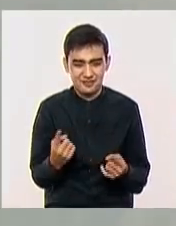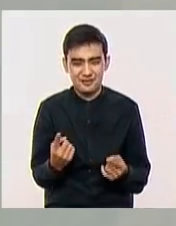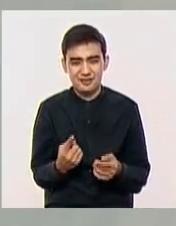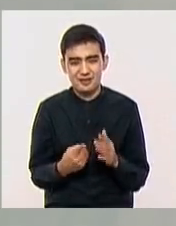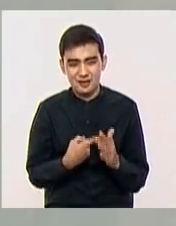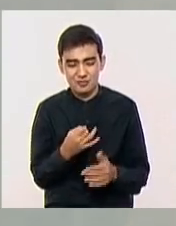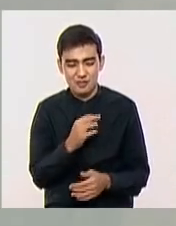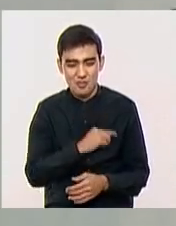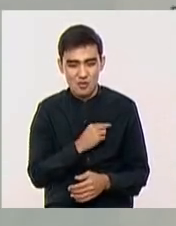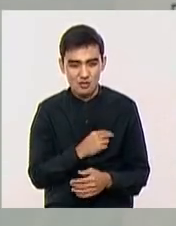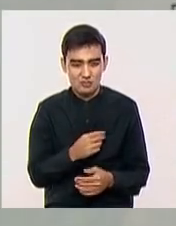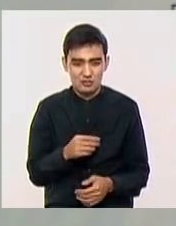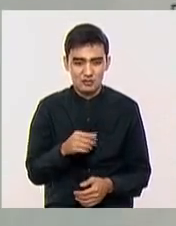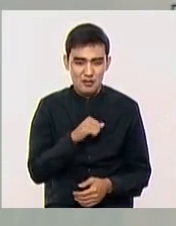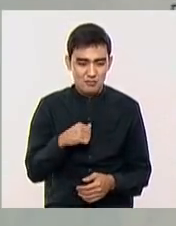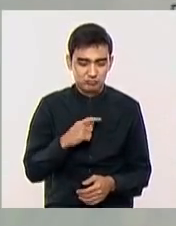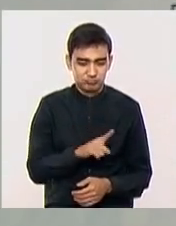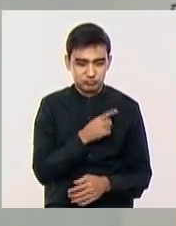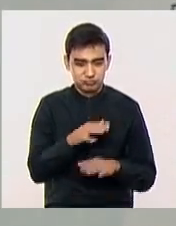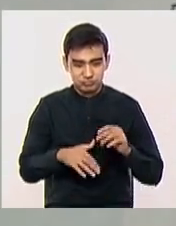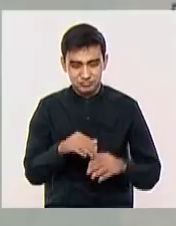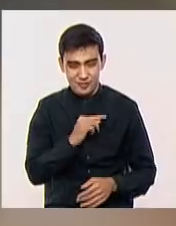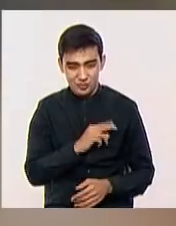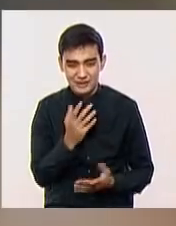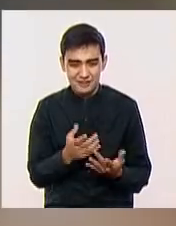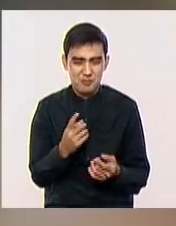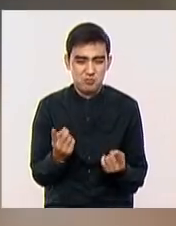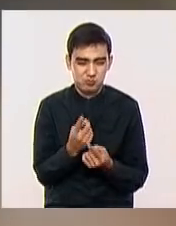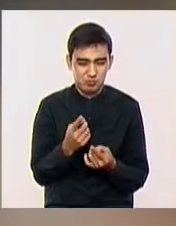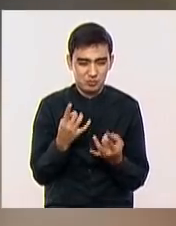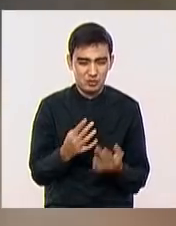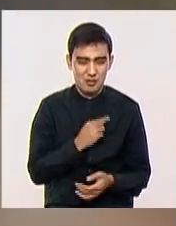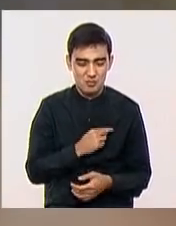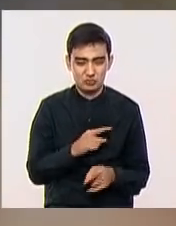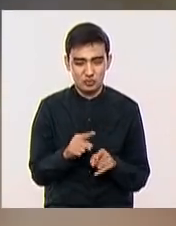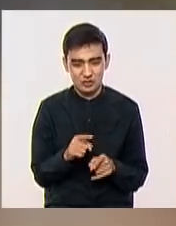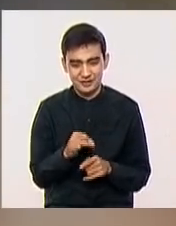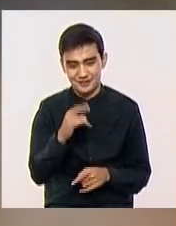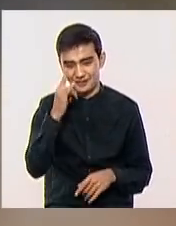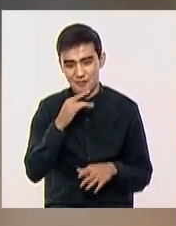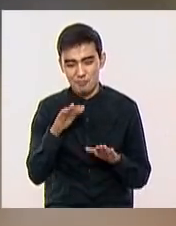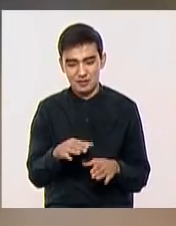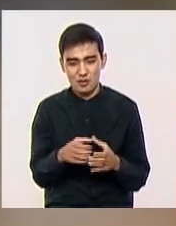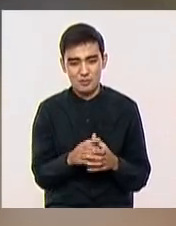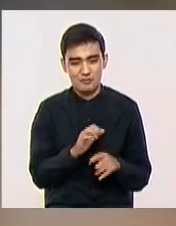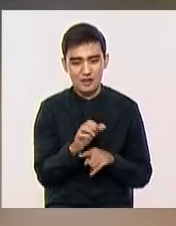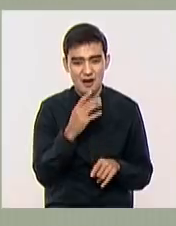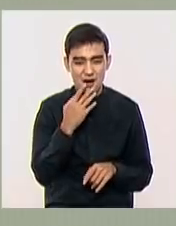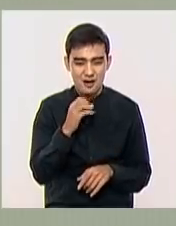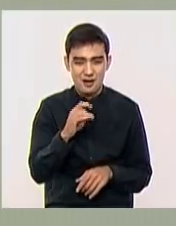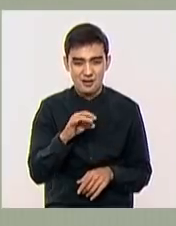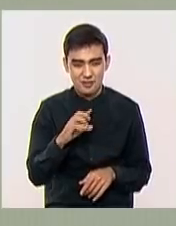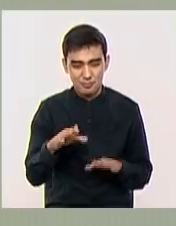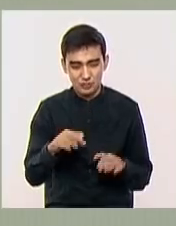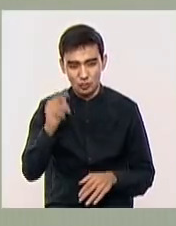Требуются высококвалифицированные специалисты и самые простые разнорабочие. Компания «Курмет Аубакирова» отправляет казахстанцев на заработки в Арабские Эмираты, а